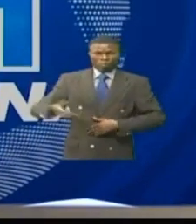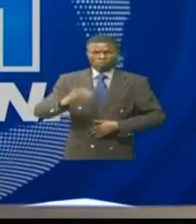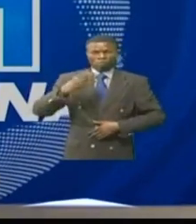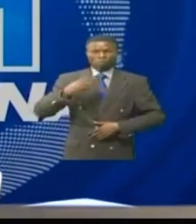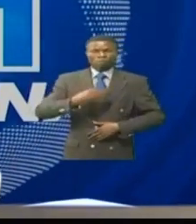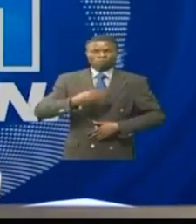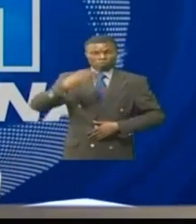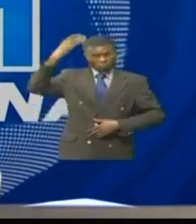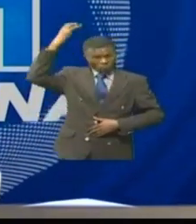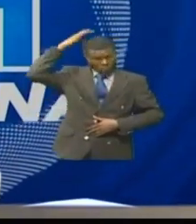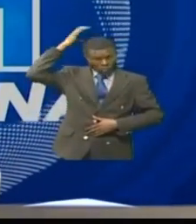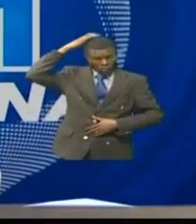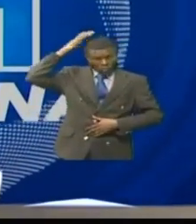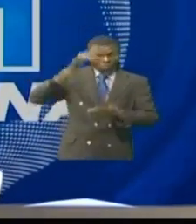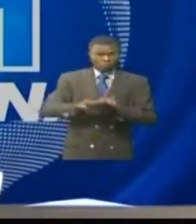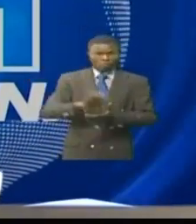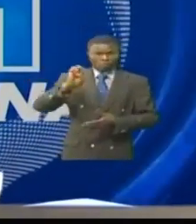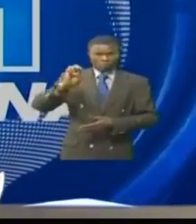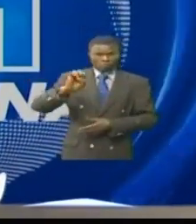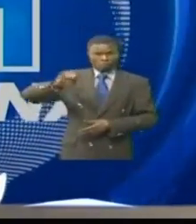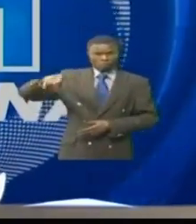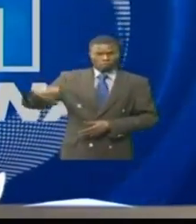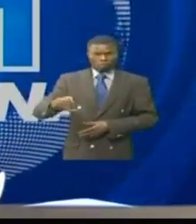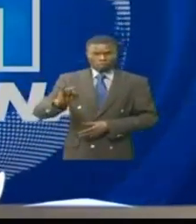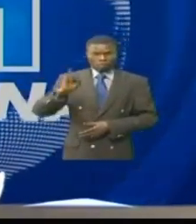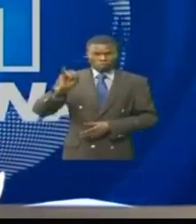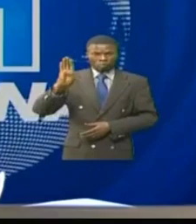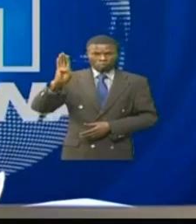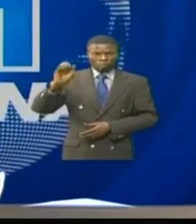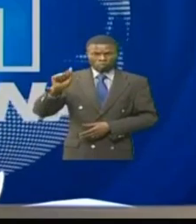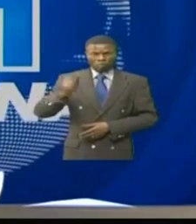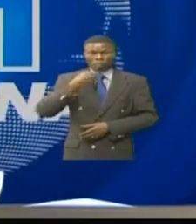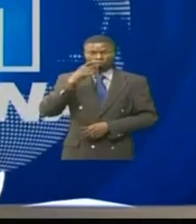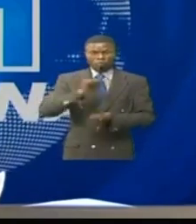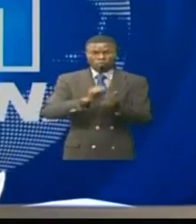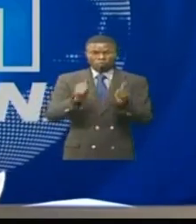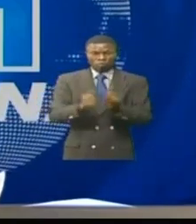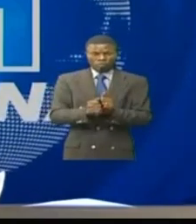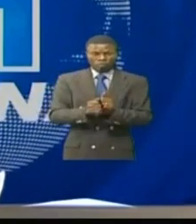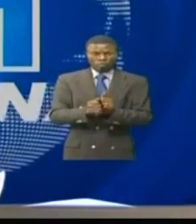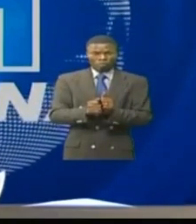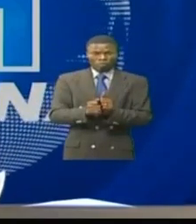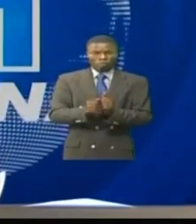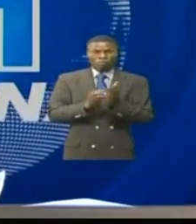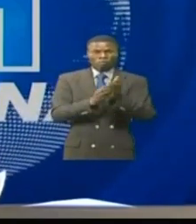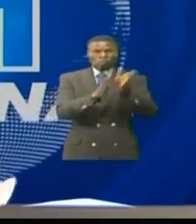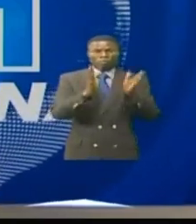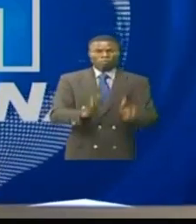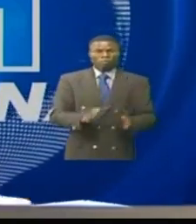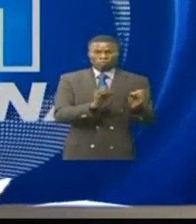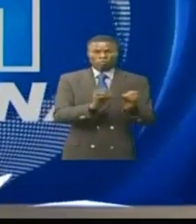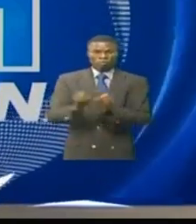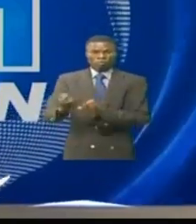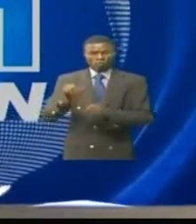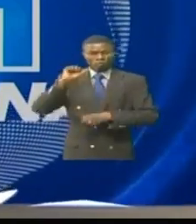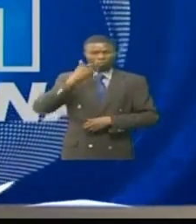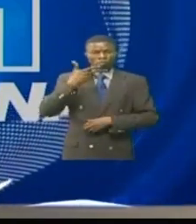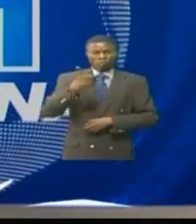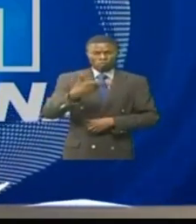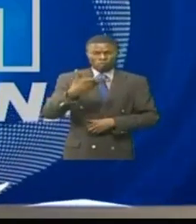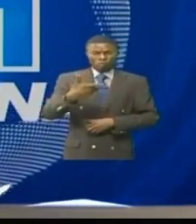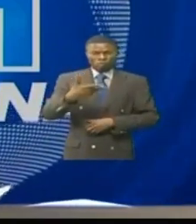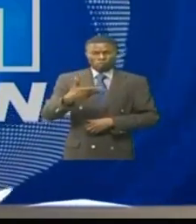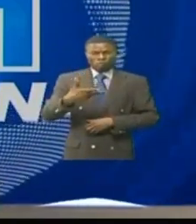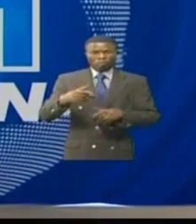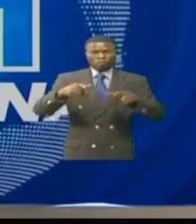Évariste Ejiba Yamapia, il vient nous parler du symposium sur le leadership qui va être organisé demain mercredi dans